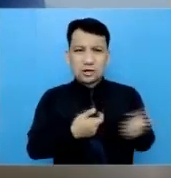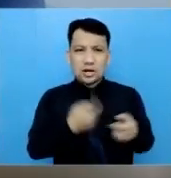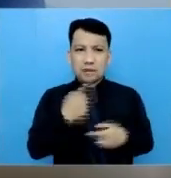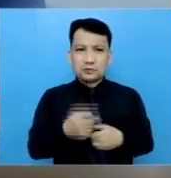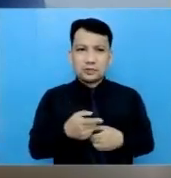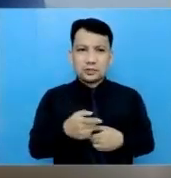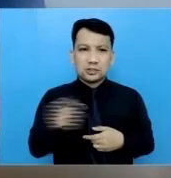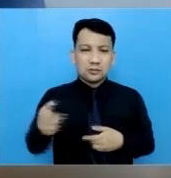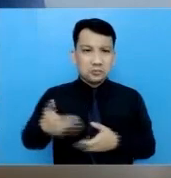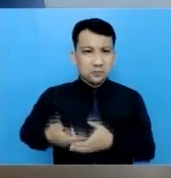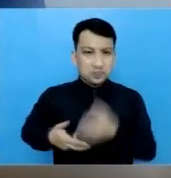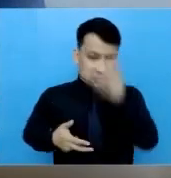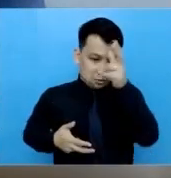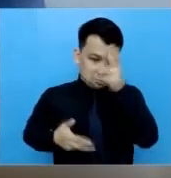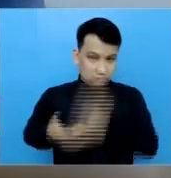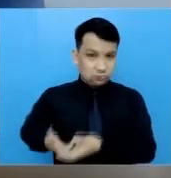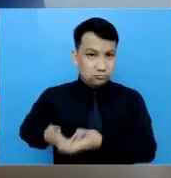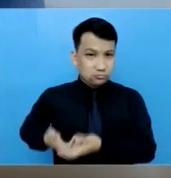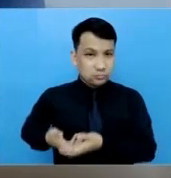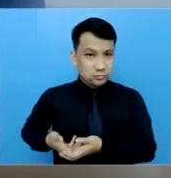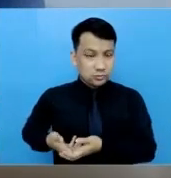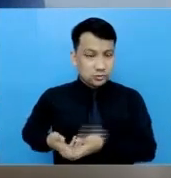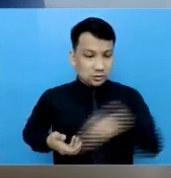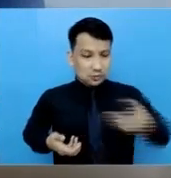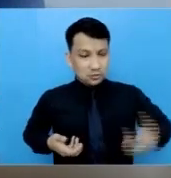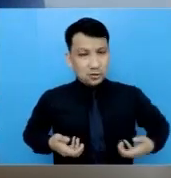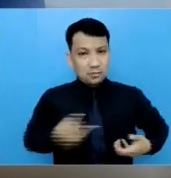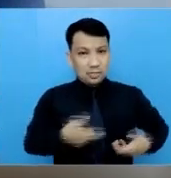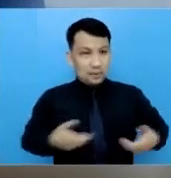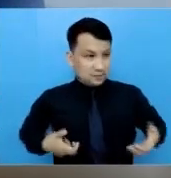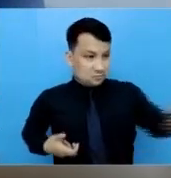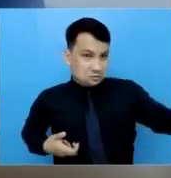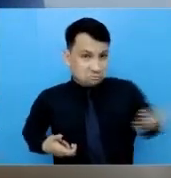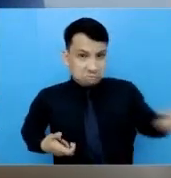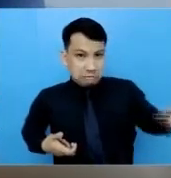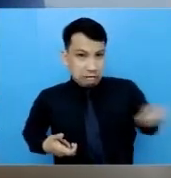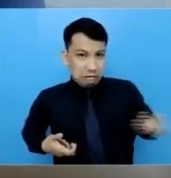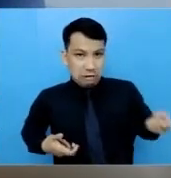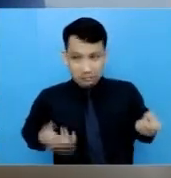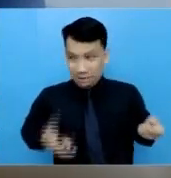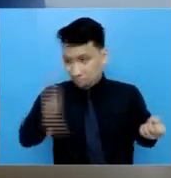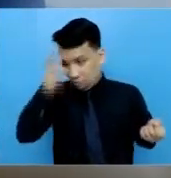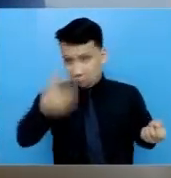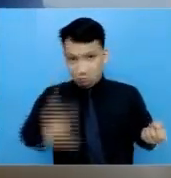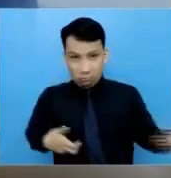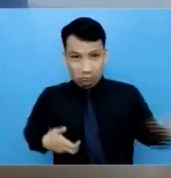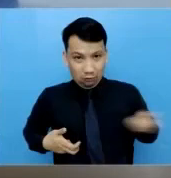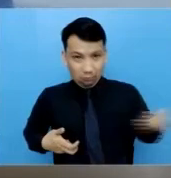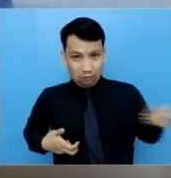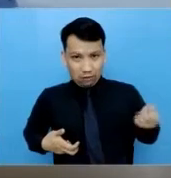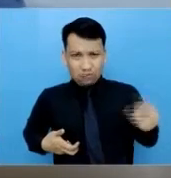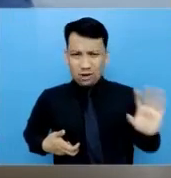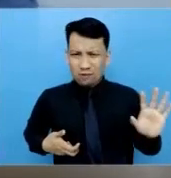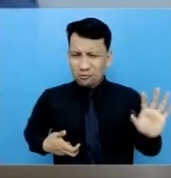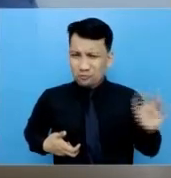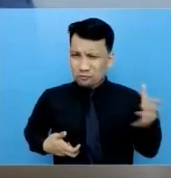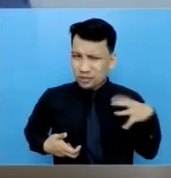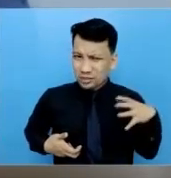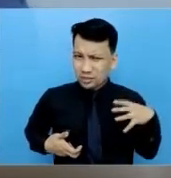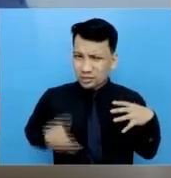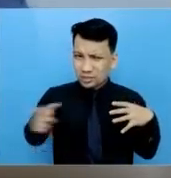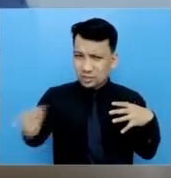na may manok. Tapos sa kabilang kamay po na yung inaagaw yung baril niya. Yun ang kanyang... Teka muna, meron siyang hawak na